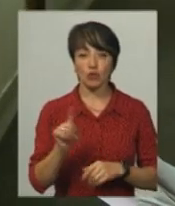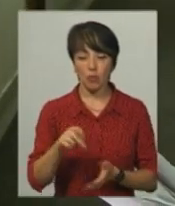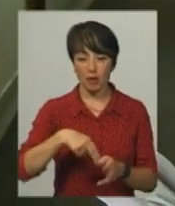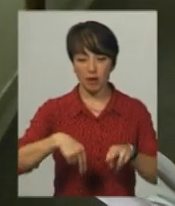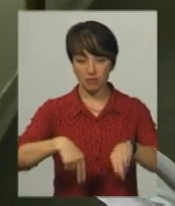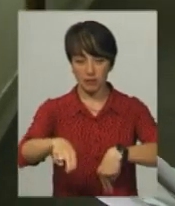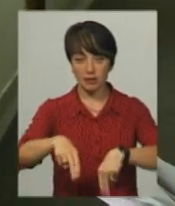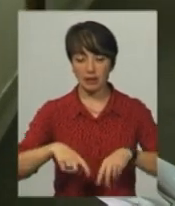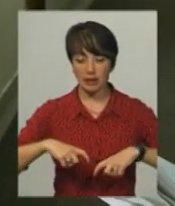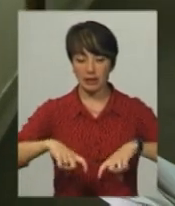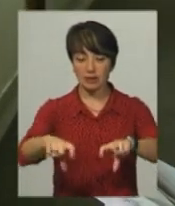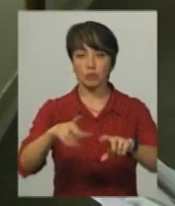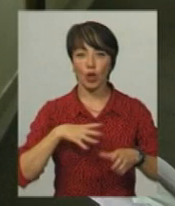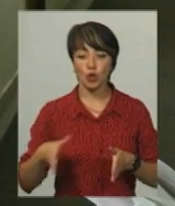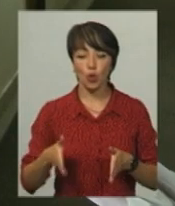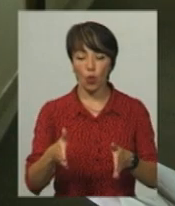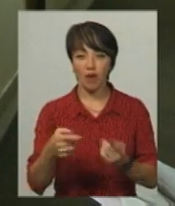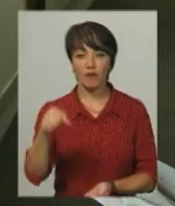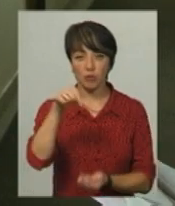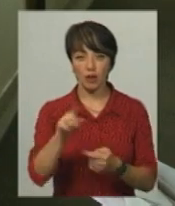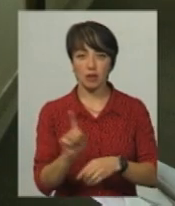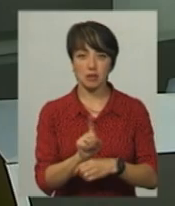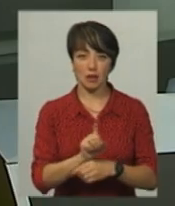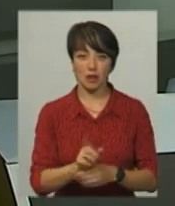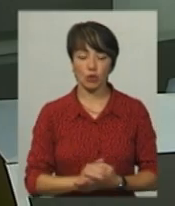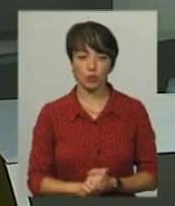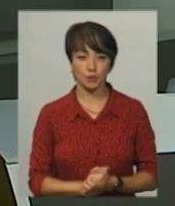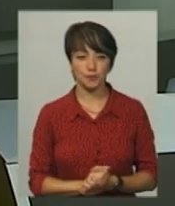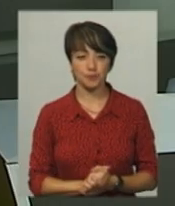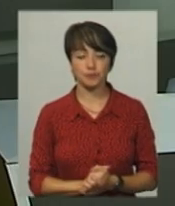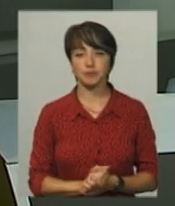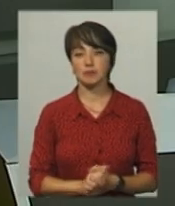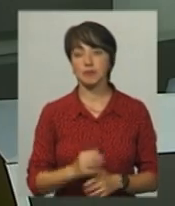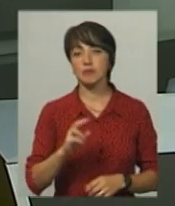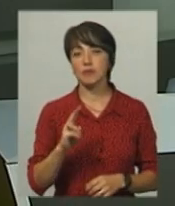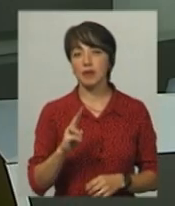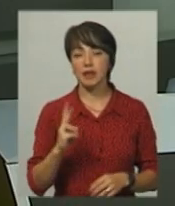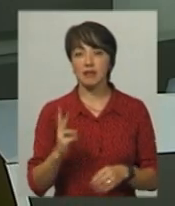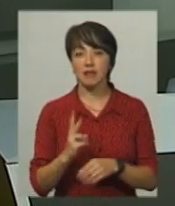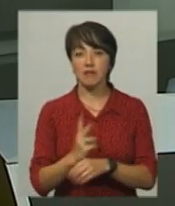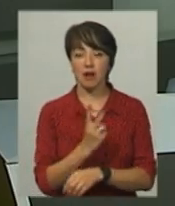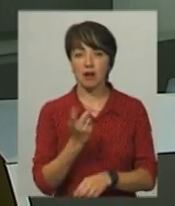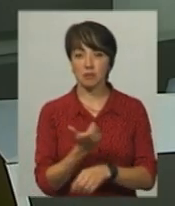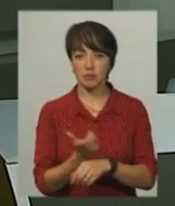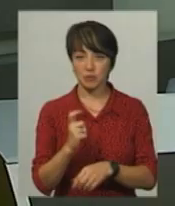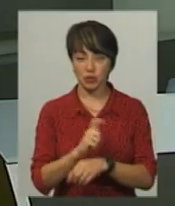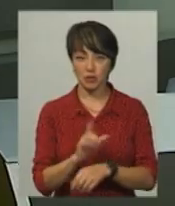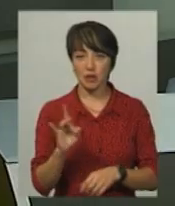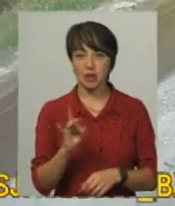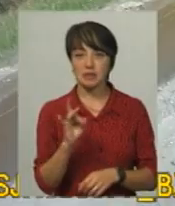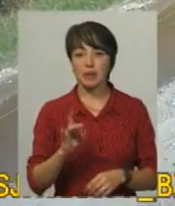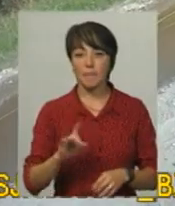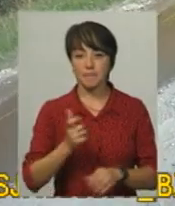лінії, намалювати, це треба, щоб була дорога відповідала стандарту. У 2,5 рази перевищений розмір ям